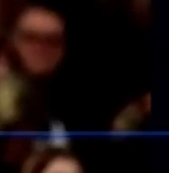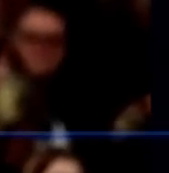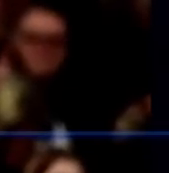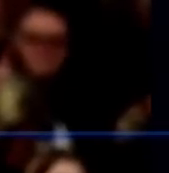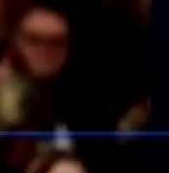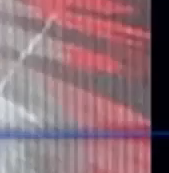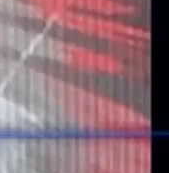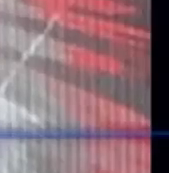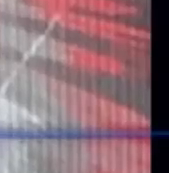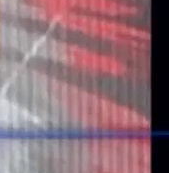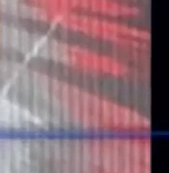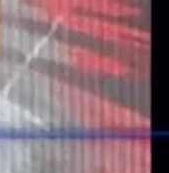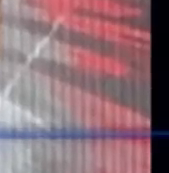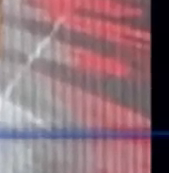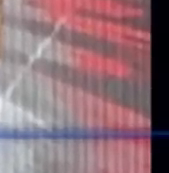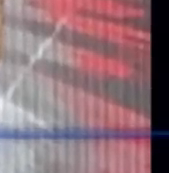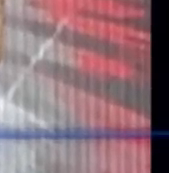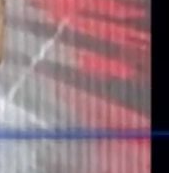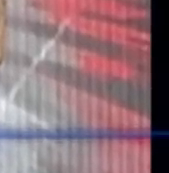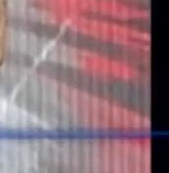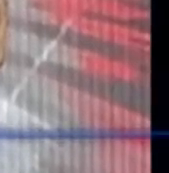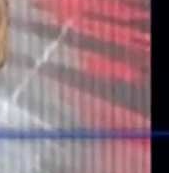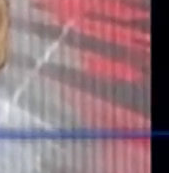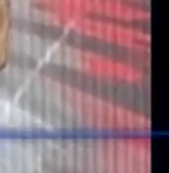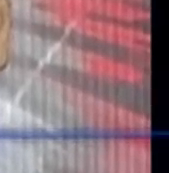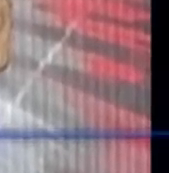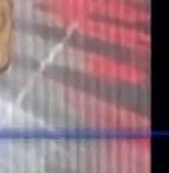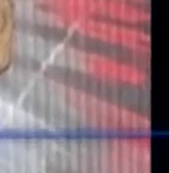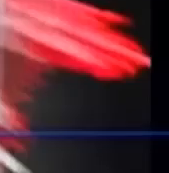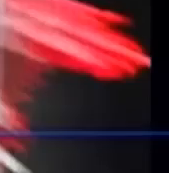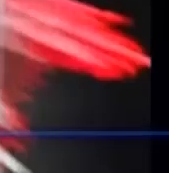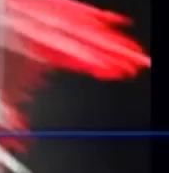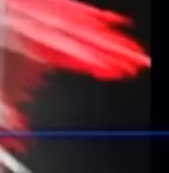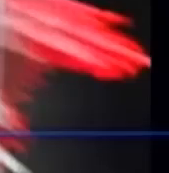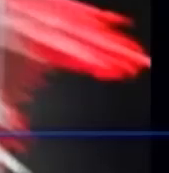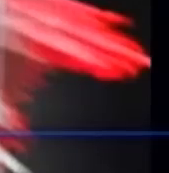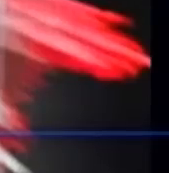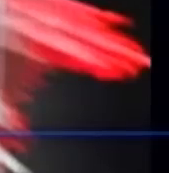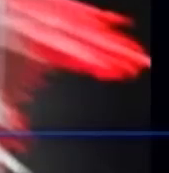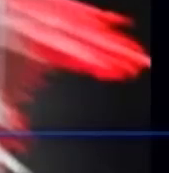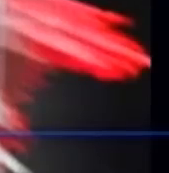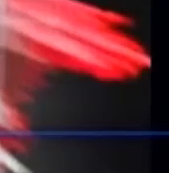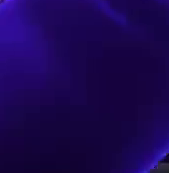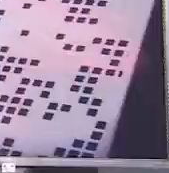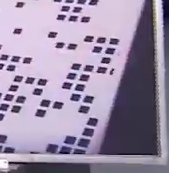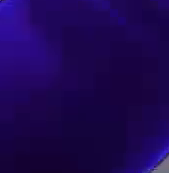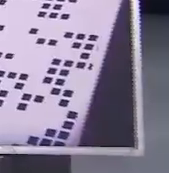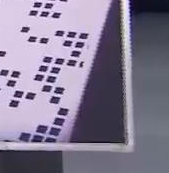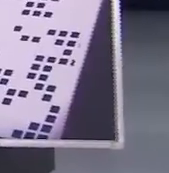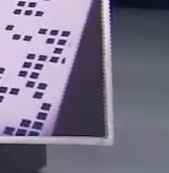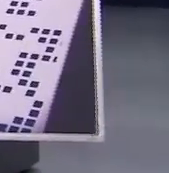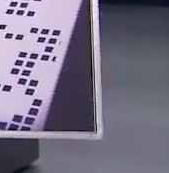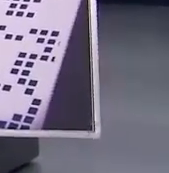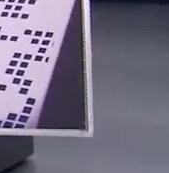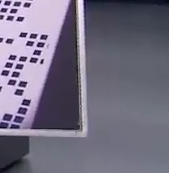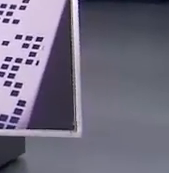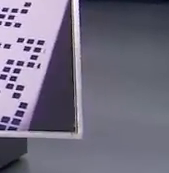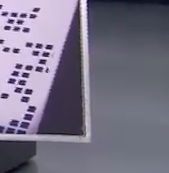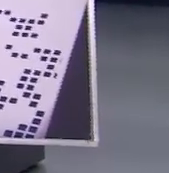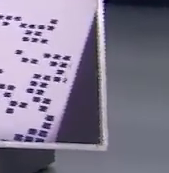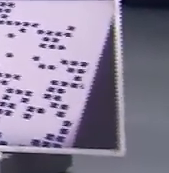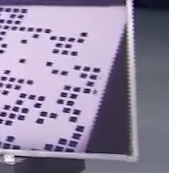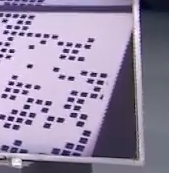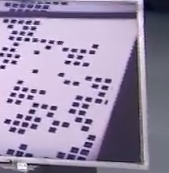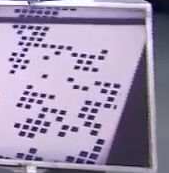superstar Carmelo Anthony nagretiro na matapos ang 19 na taon sa liga. Tuloy-tuloy ang balitaan dito